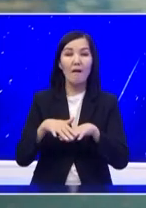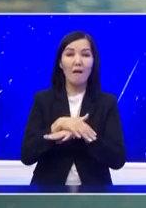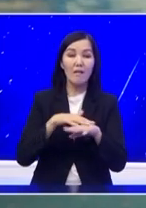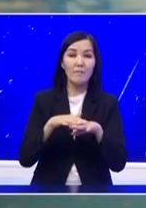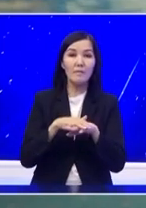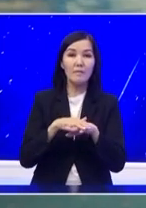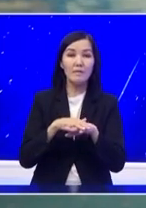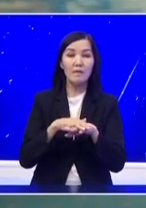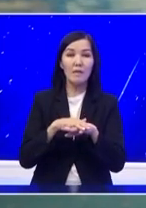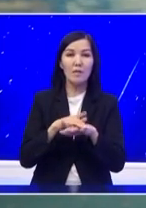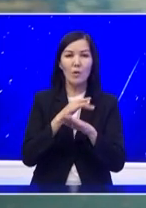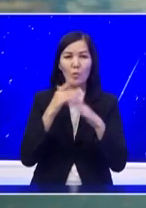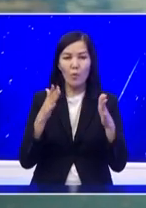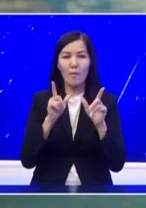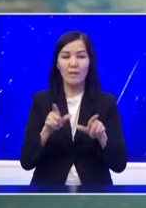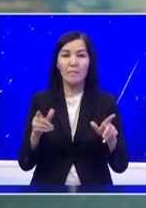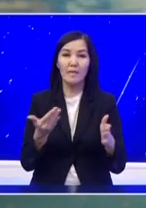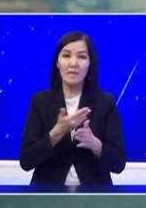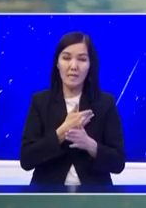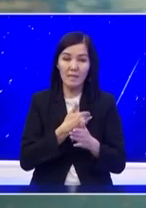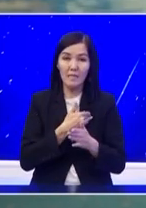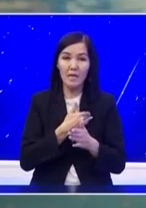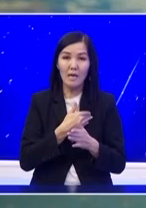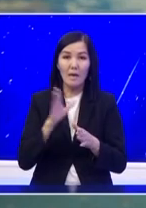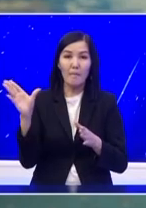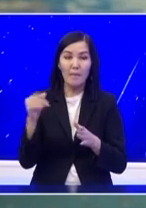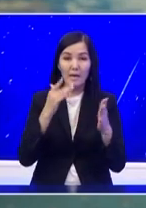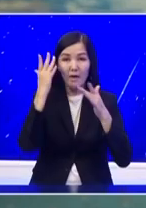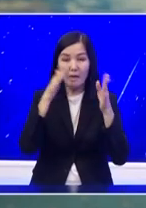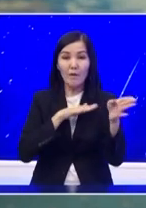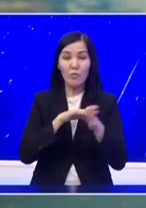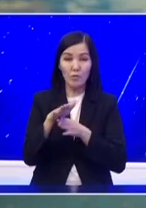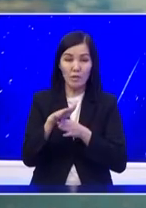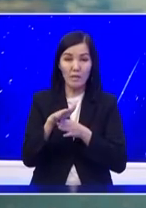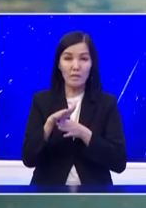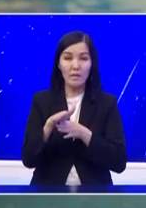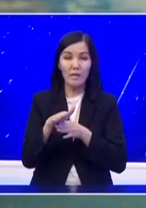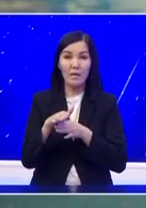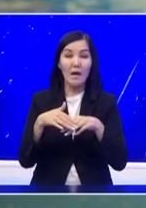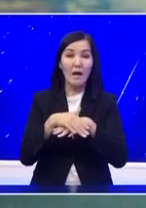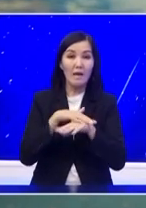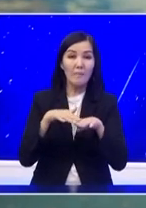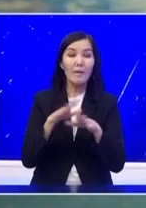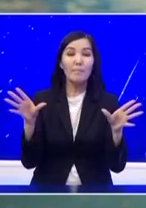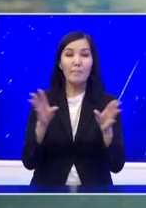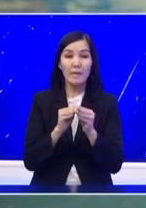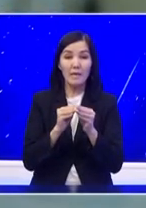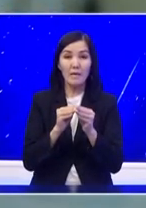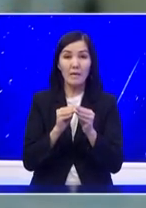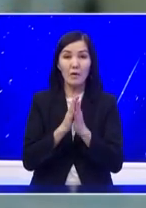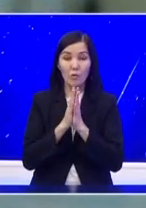тілегі көл болар дейді. Баршаңызды көппен бірге ел игілігі үшін дұға